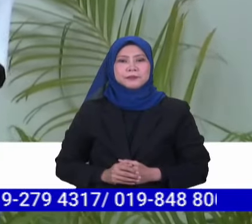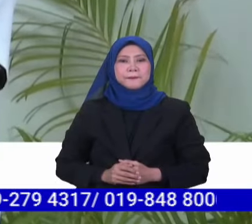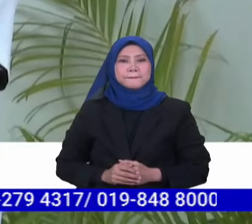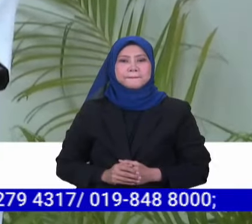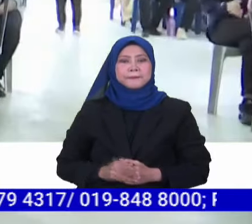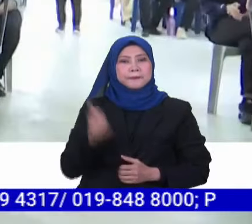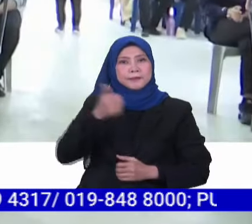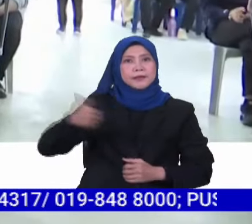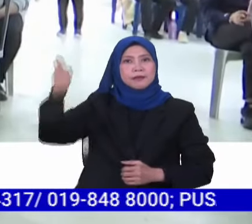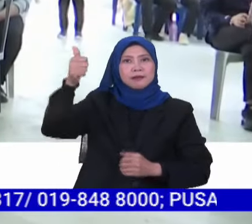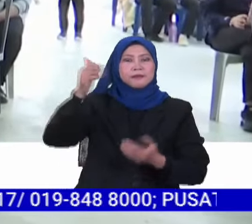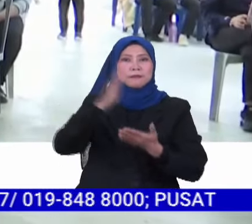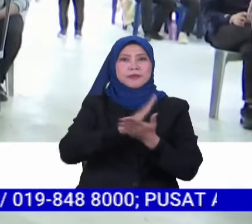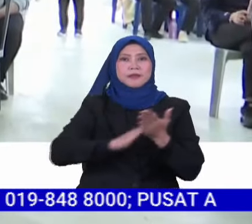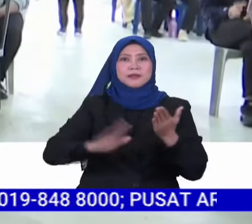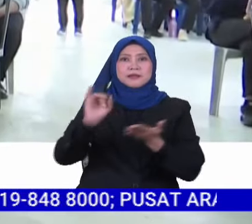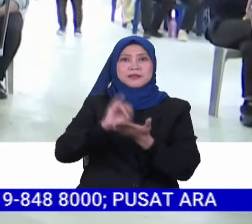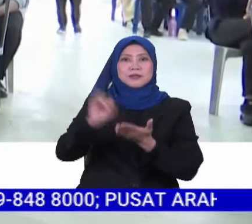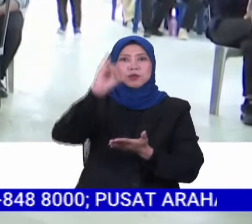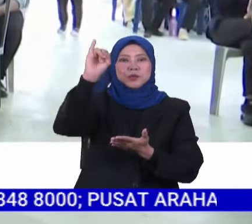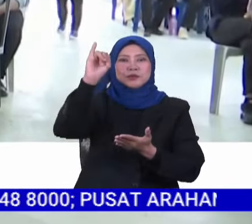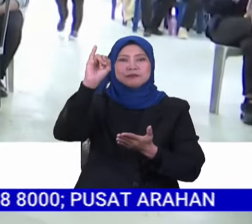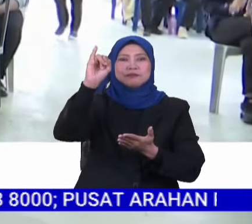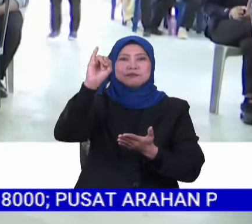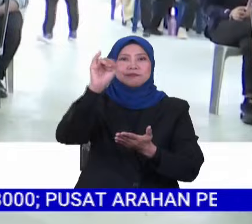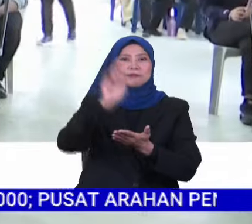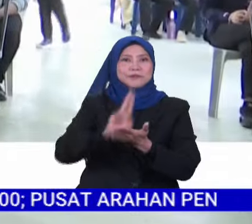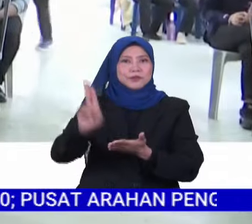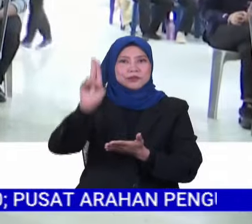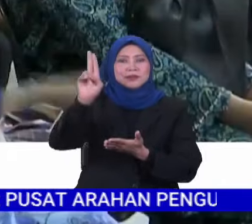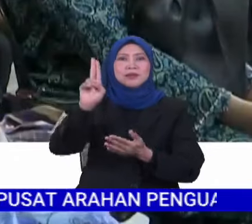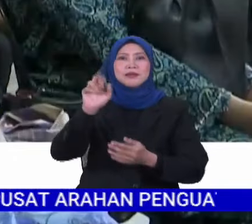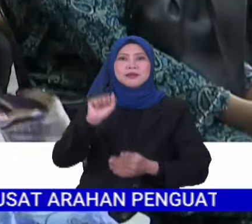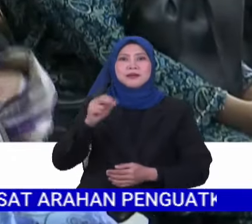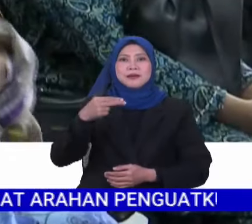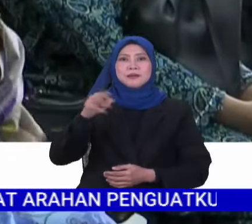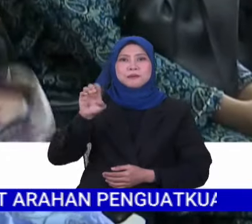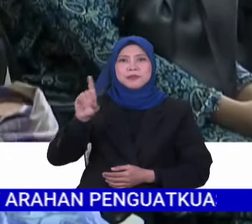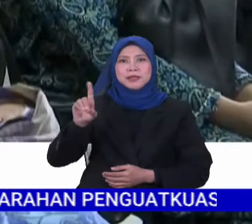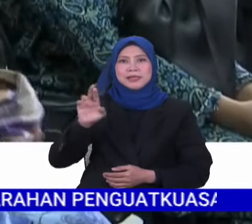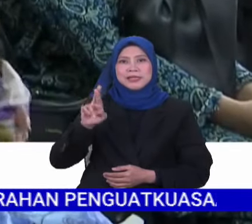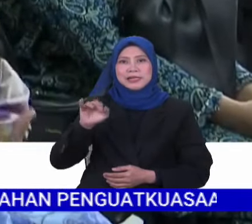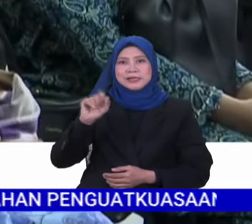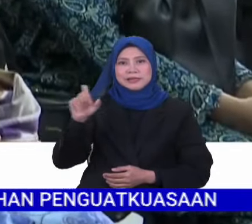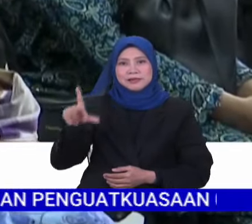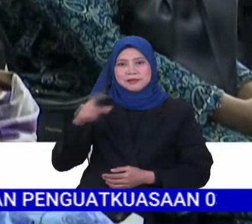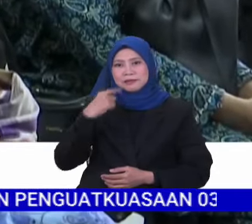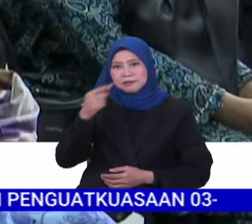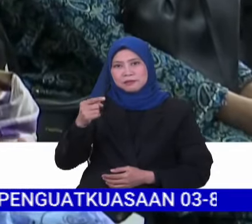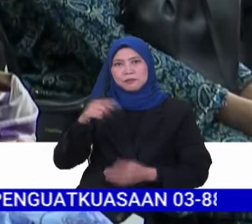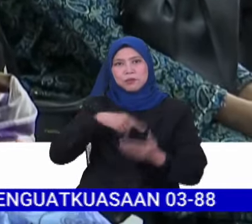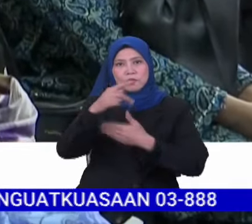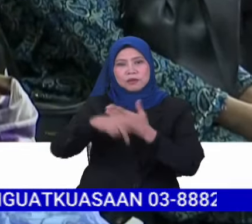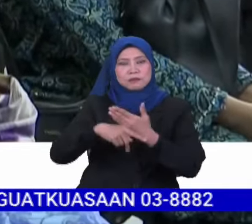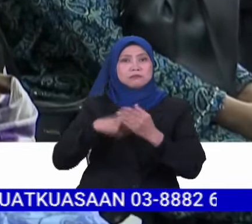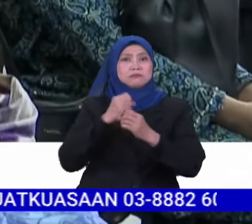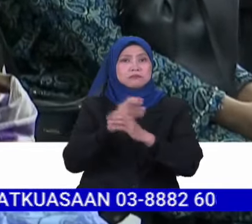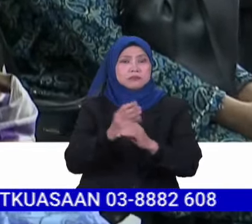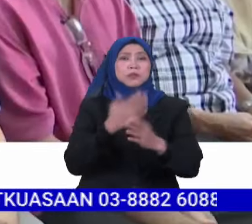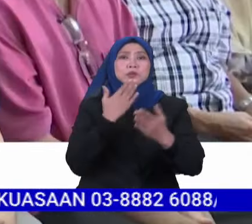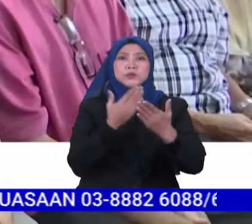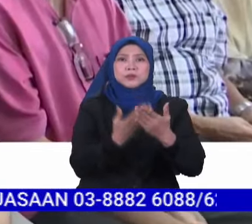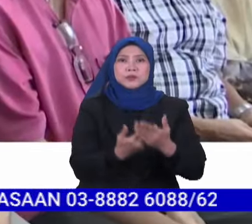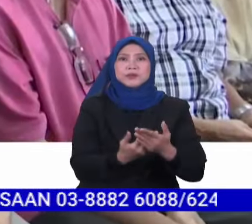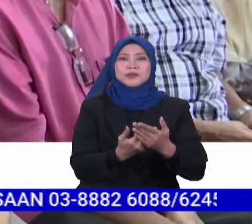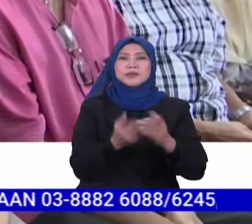pengarah bhajan goverment Institute pengajian tinggi awam Ahmad Rizal adonan berkata program itu merupakan inisiatif yang